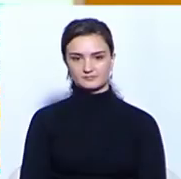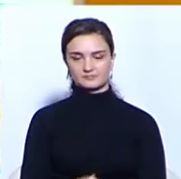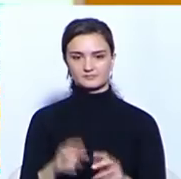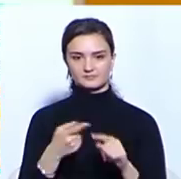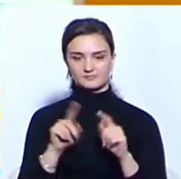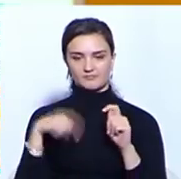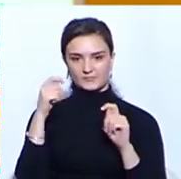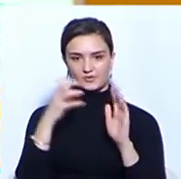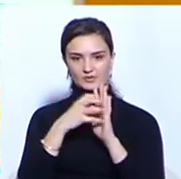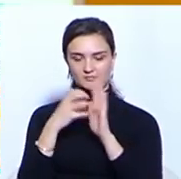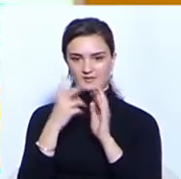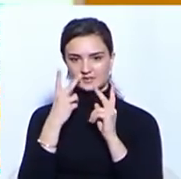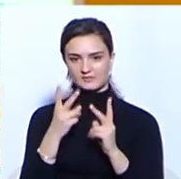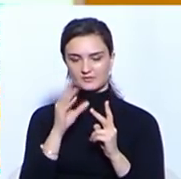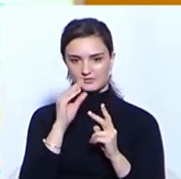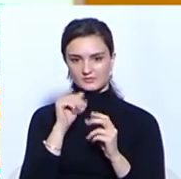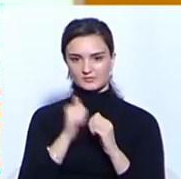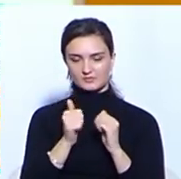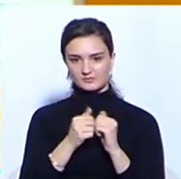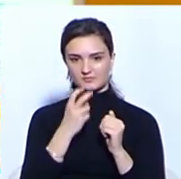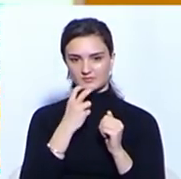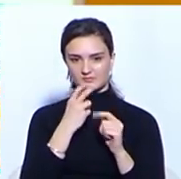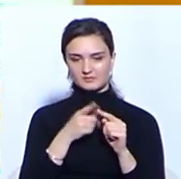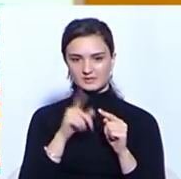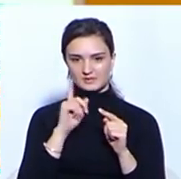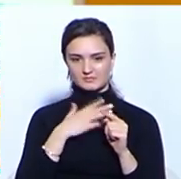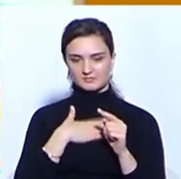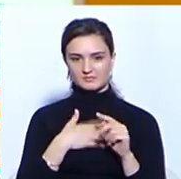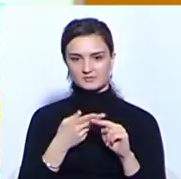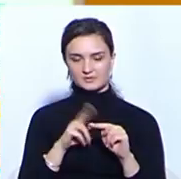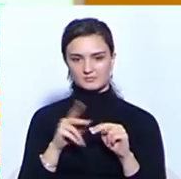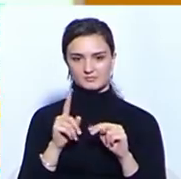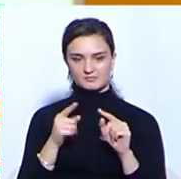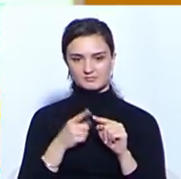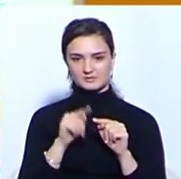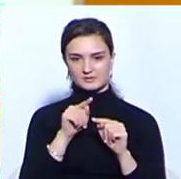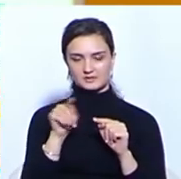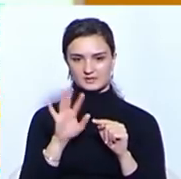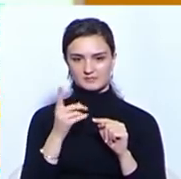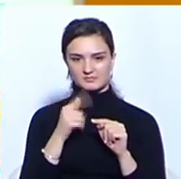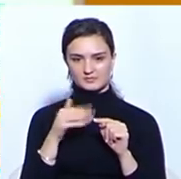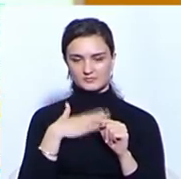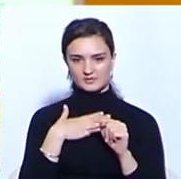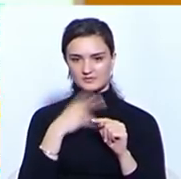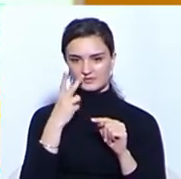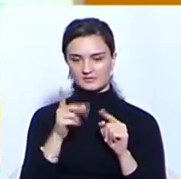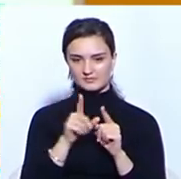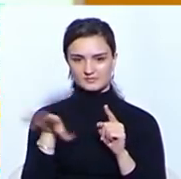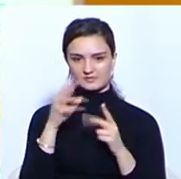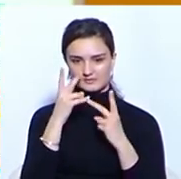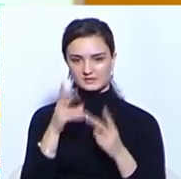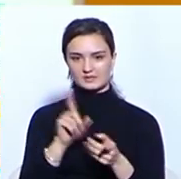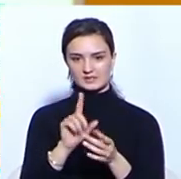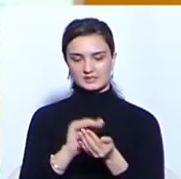ამ რგოლების ნახვისას ყოველთვის მეღიმება სიამოვნებით, იმიტომ რომ ისინი არამარტო ჩვენს თვალწინ, თქვენს